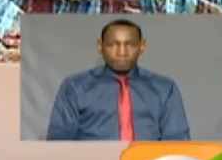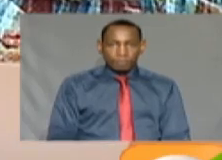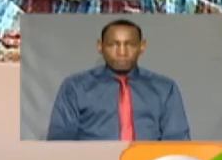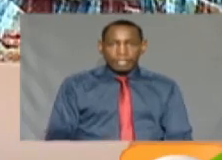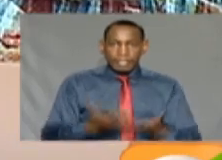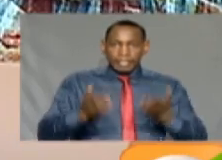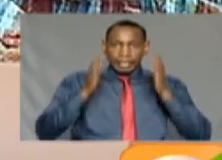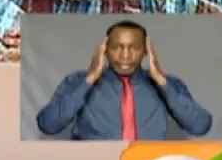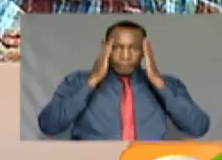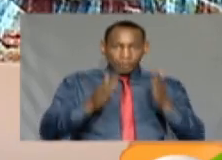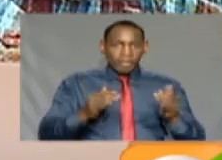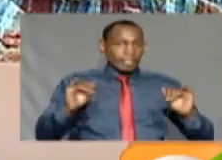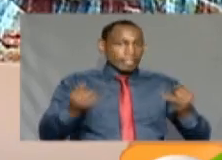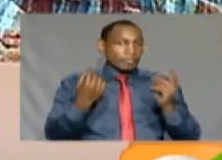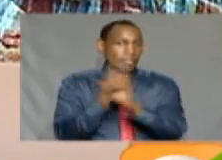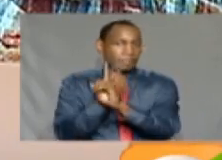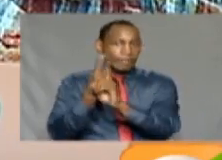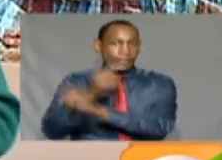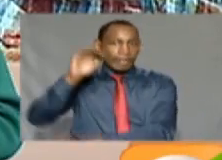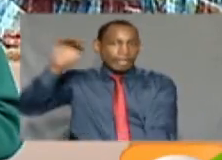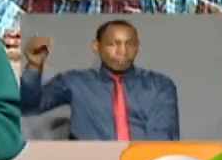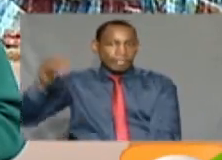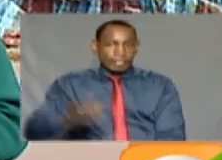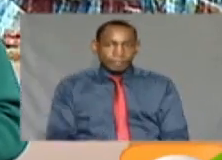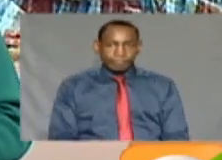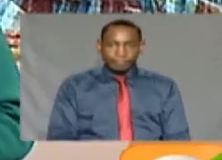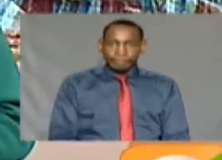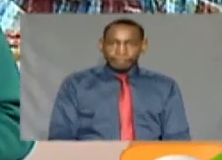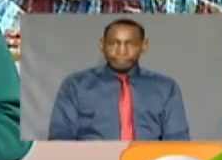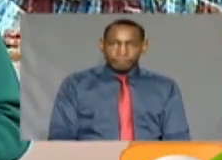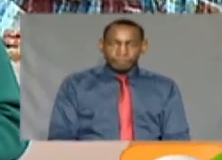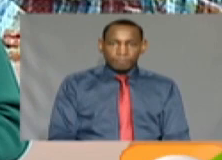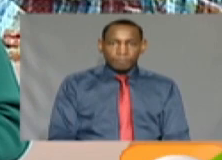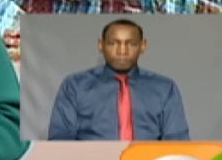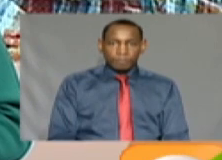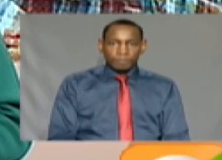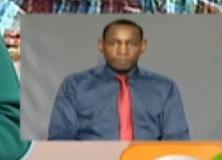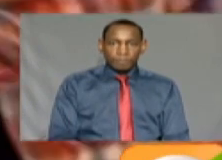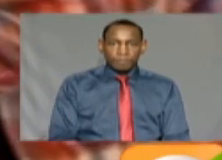Na sasa tuangazie mseto wa taarifa kutoka kaunti mbalimbali.